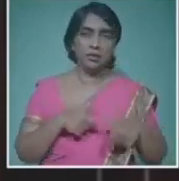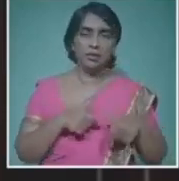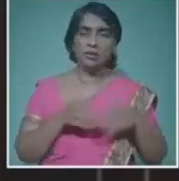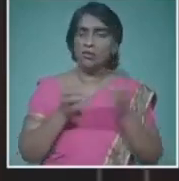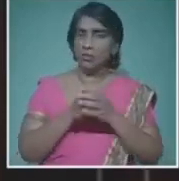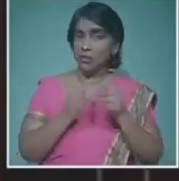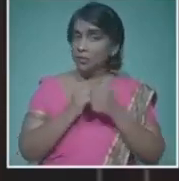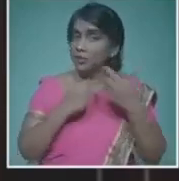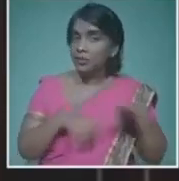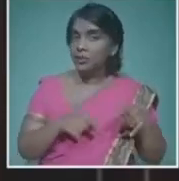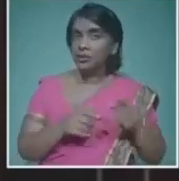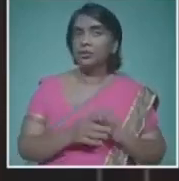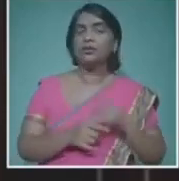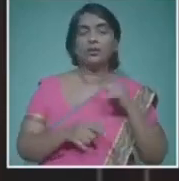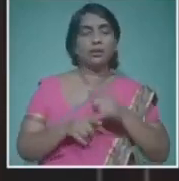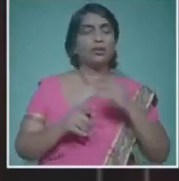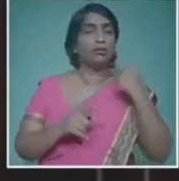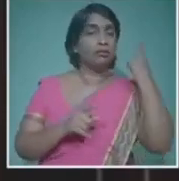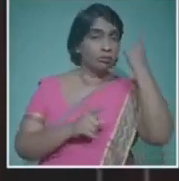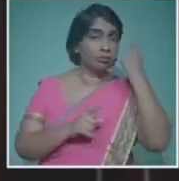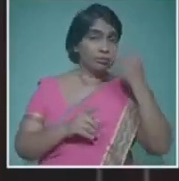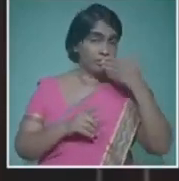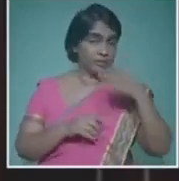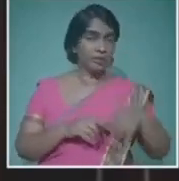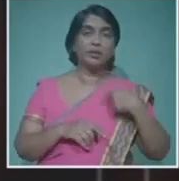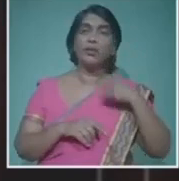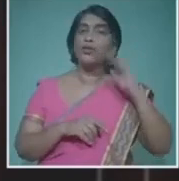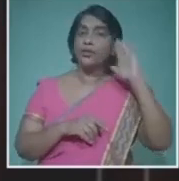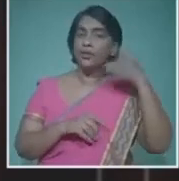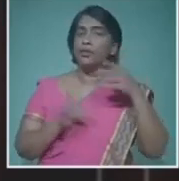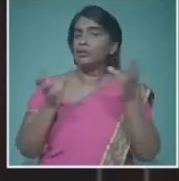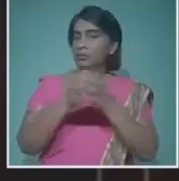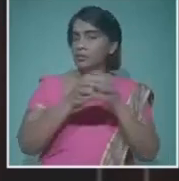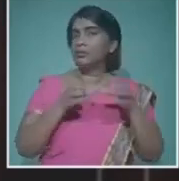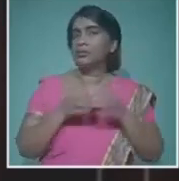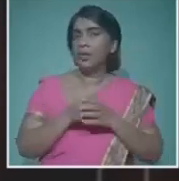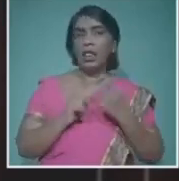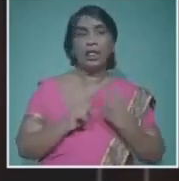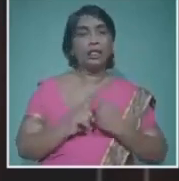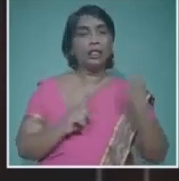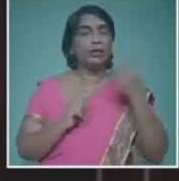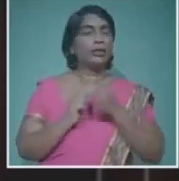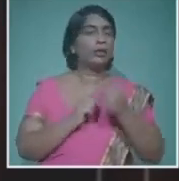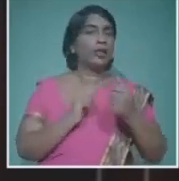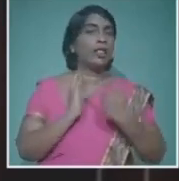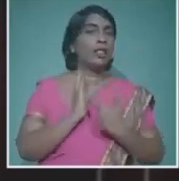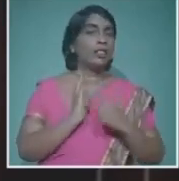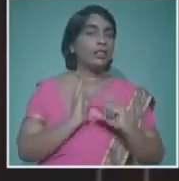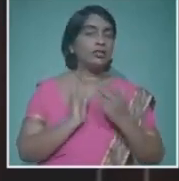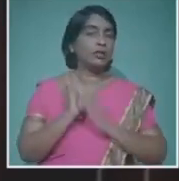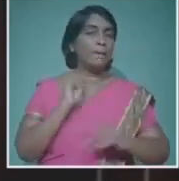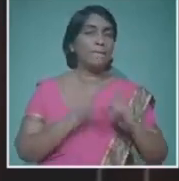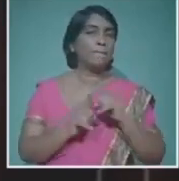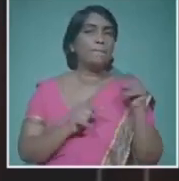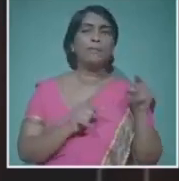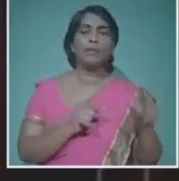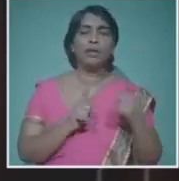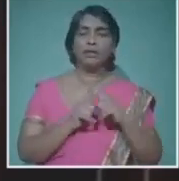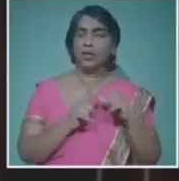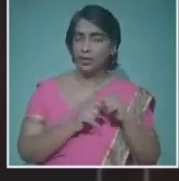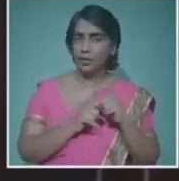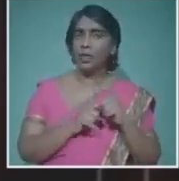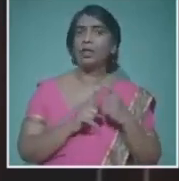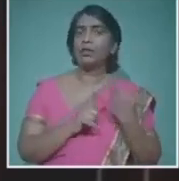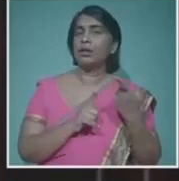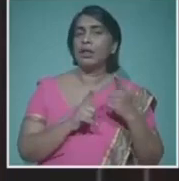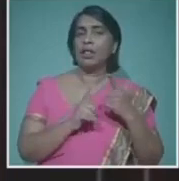සමග කරලා තියෙනවද? මේ සාක්ෂරතාවය විශේෂයෙන් මේ අංශවල දියුණු කරන්න මොකද්ද තාක්ෂණික අමාත්‍යාංශය පැත්තේ? අධ්‍යාපන අමාත්‍යාංශයට